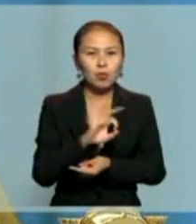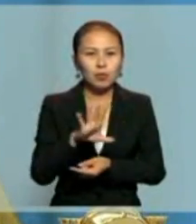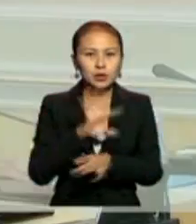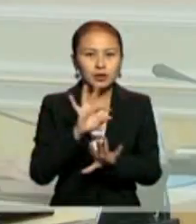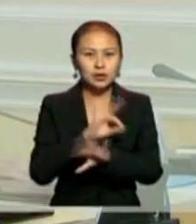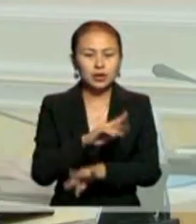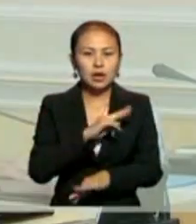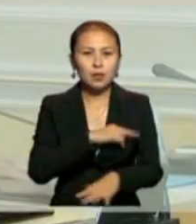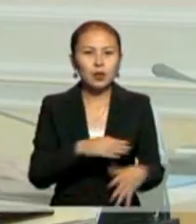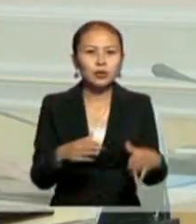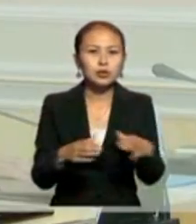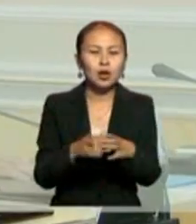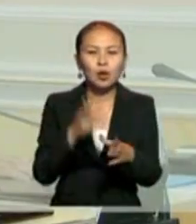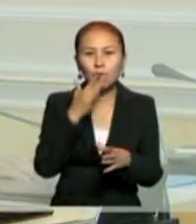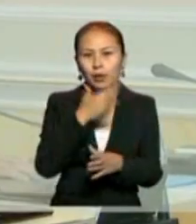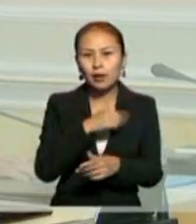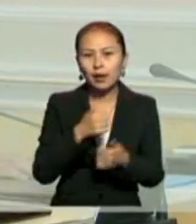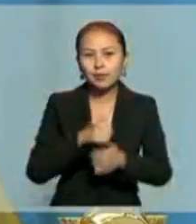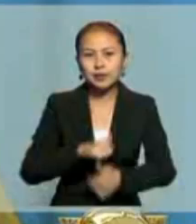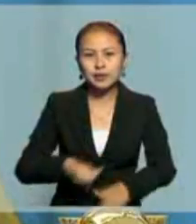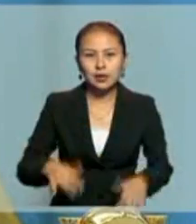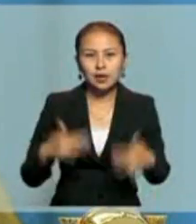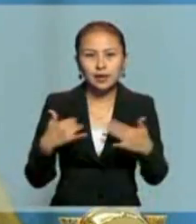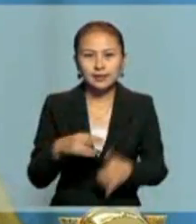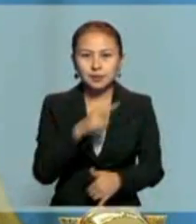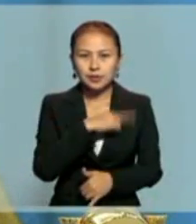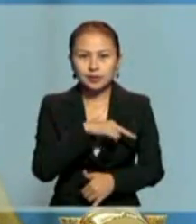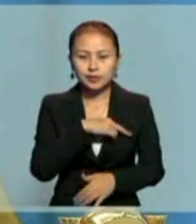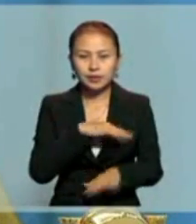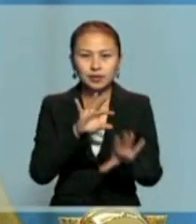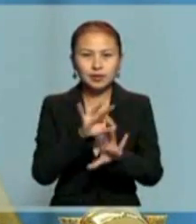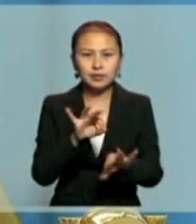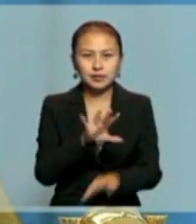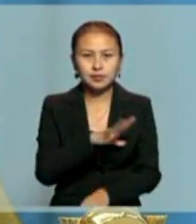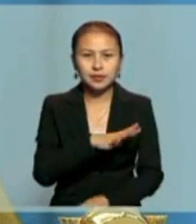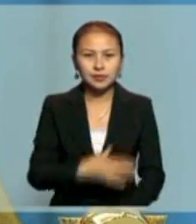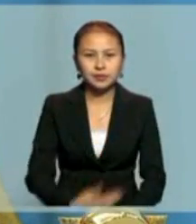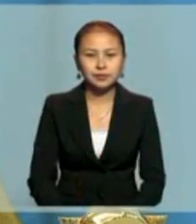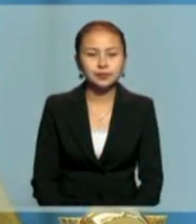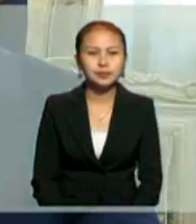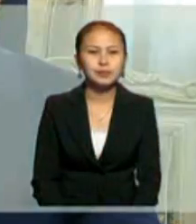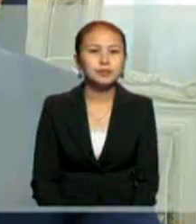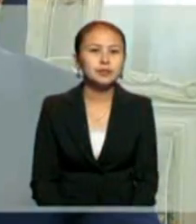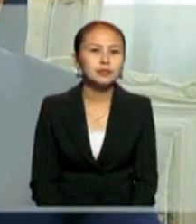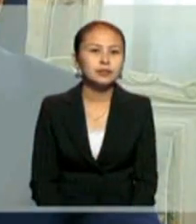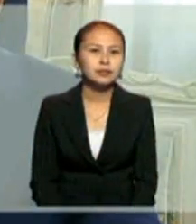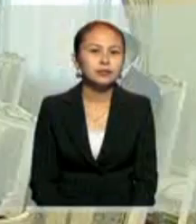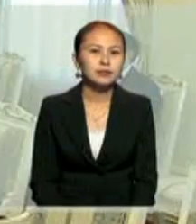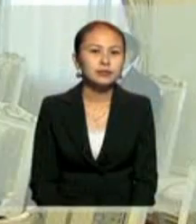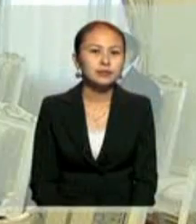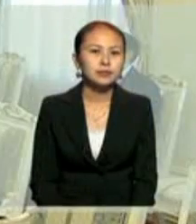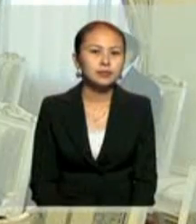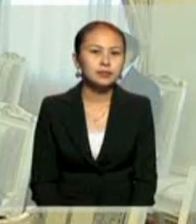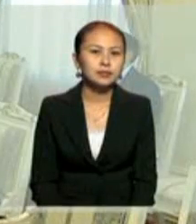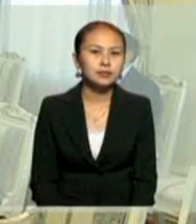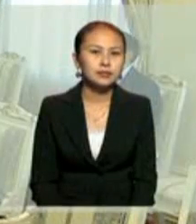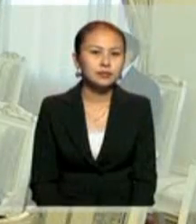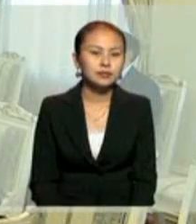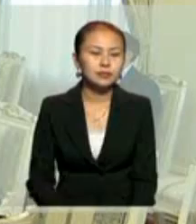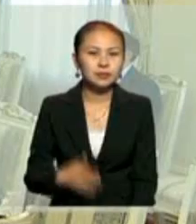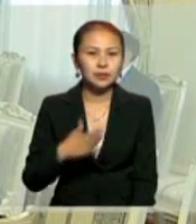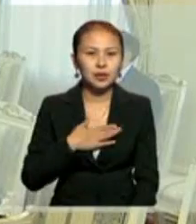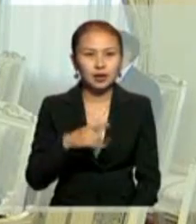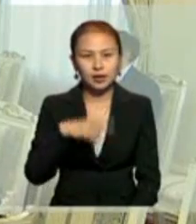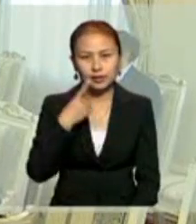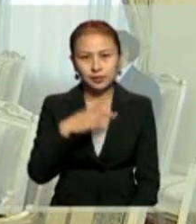Жұмыс топтарының мүшелері ұлттық комиссияның қазір қызмет туралы баяндады. Шетелдік эксперт. Менің тапсырмам бойынша бейін. Мен атаған